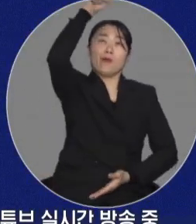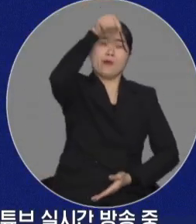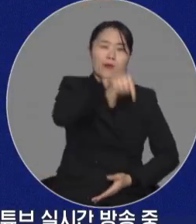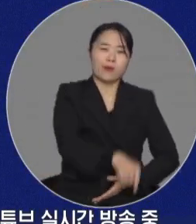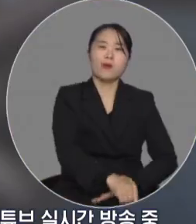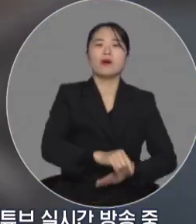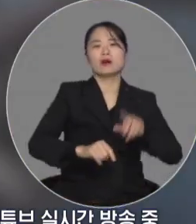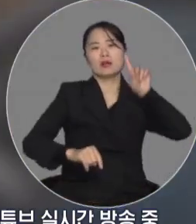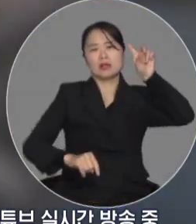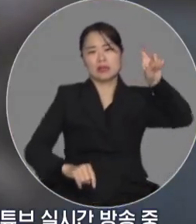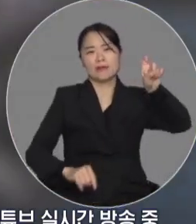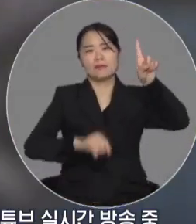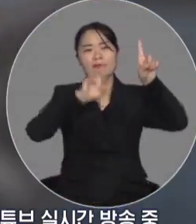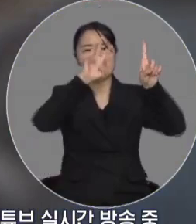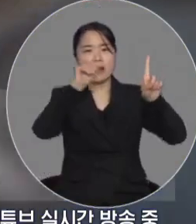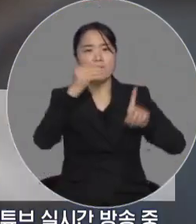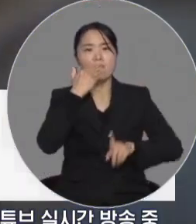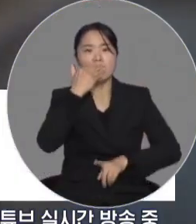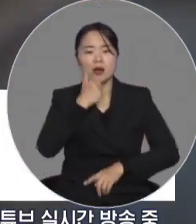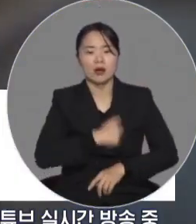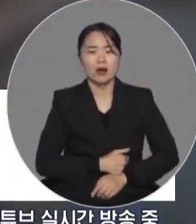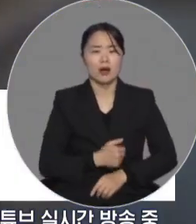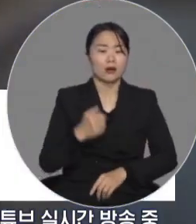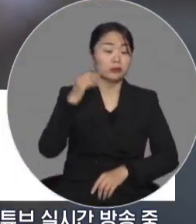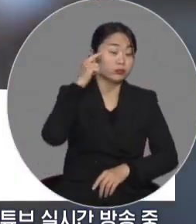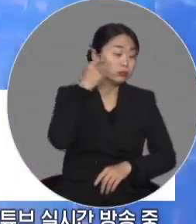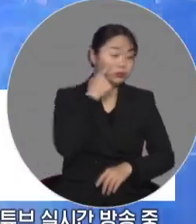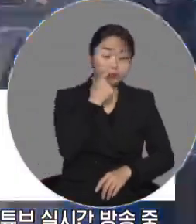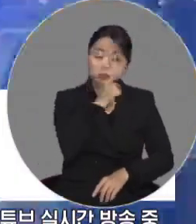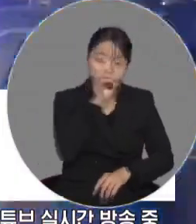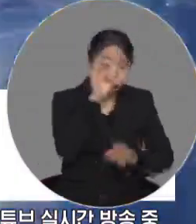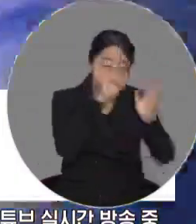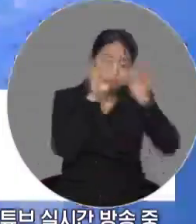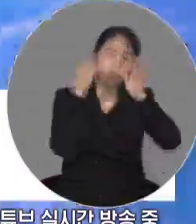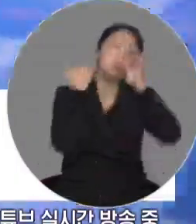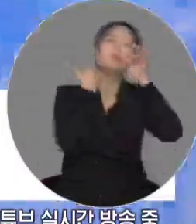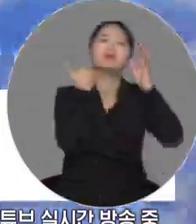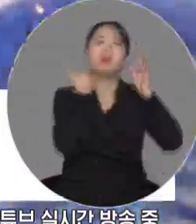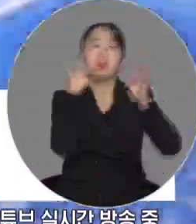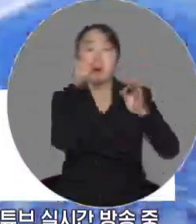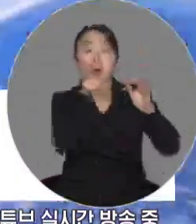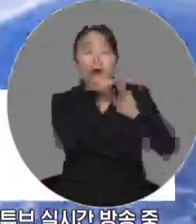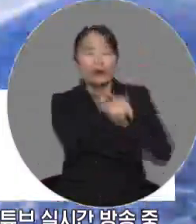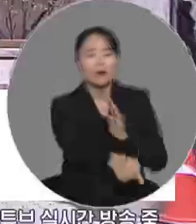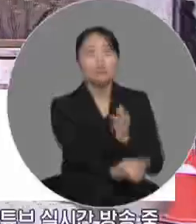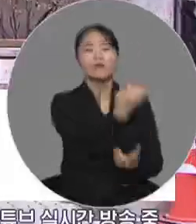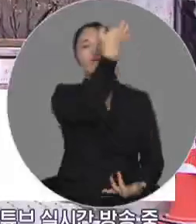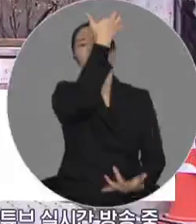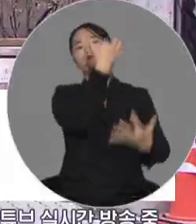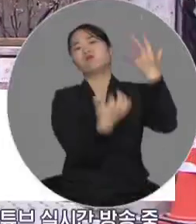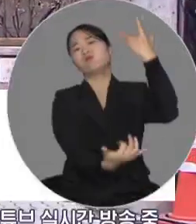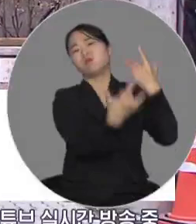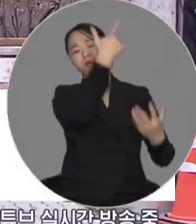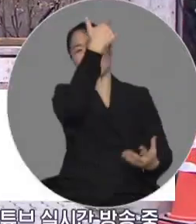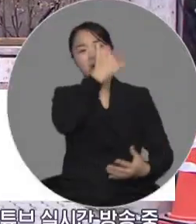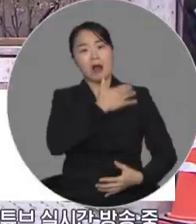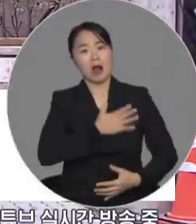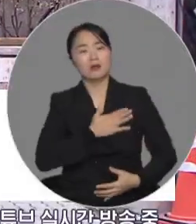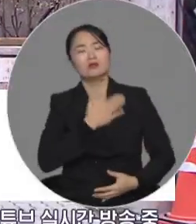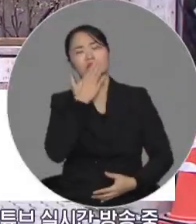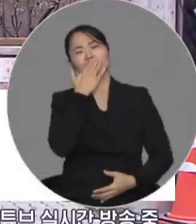있습니다. 특히 눈으로 확인하기 어려운 빈틈으로 떨어지면 불이 커진 뒤에나 알아차리는 경우가 많은